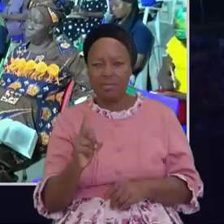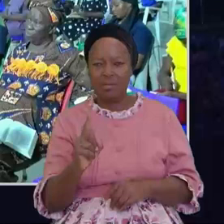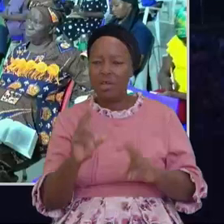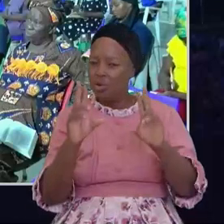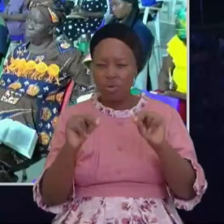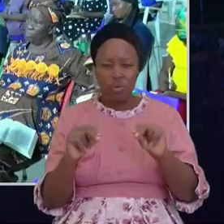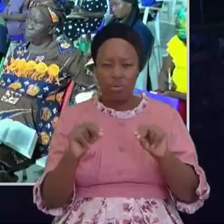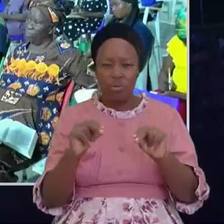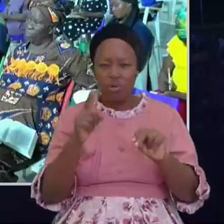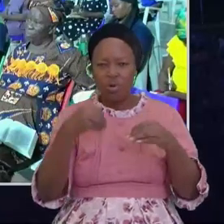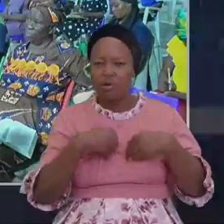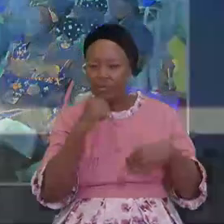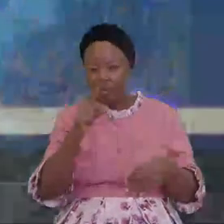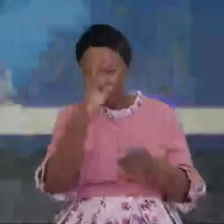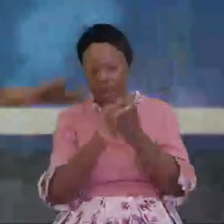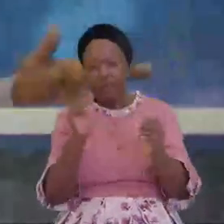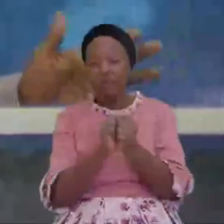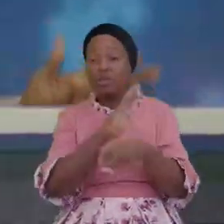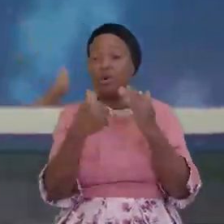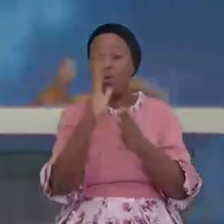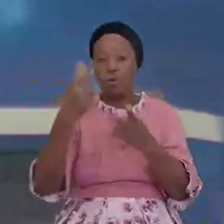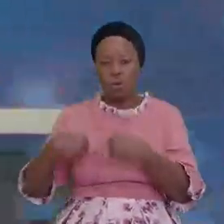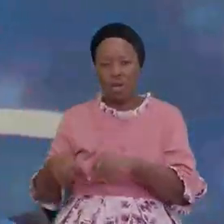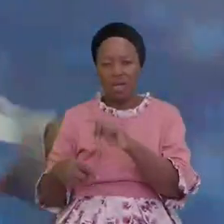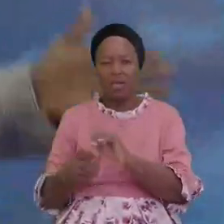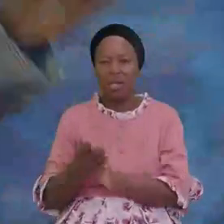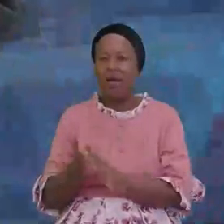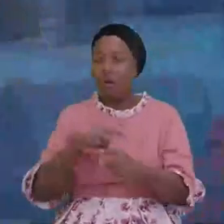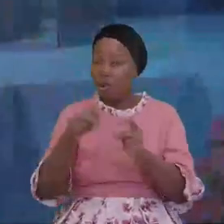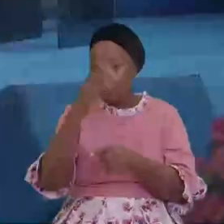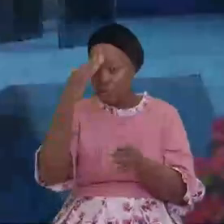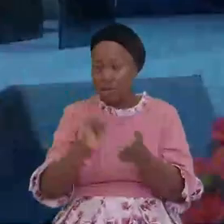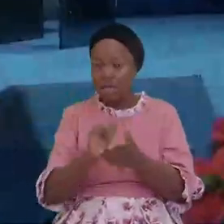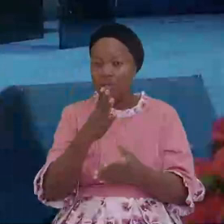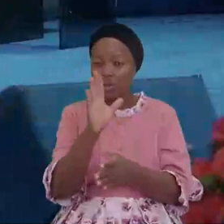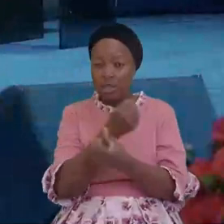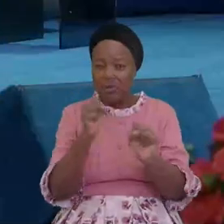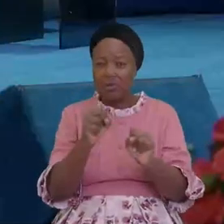Jésus et le prêtre. Non, tu n'as pas cru de tout ton cœur.